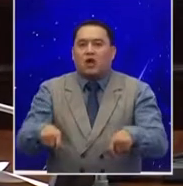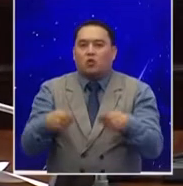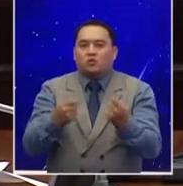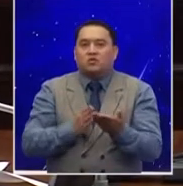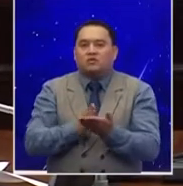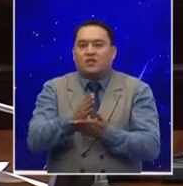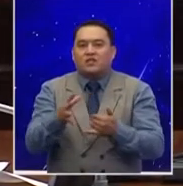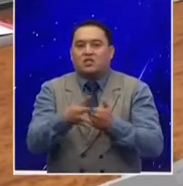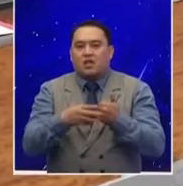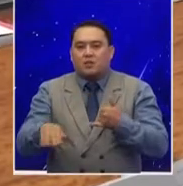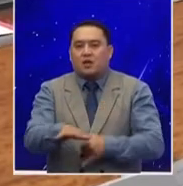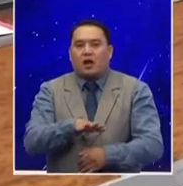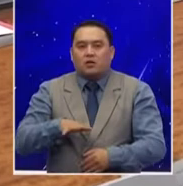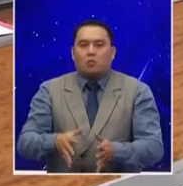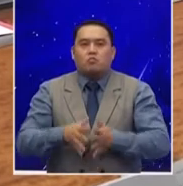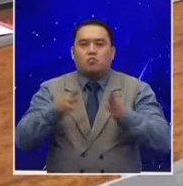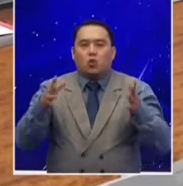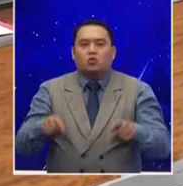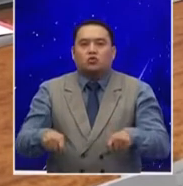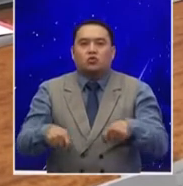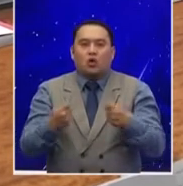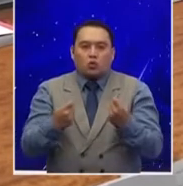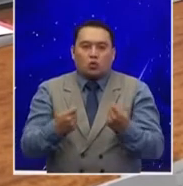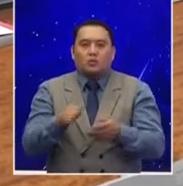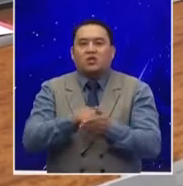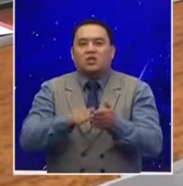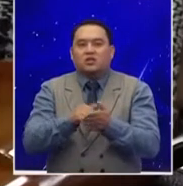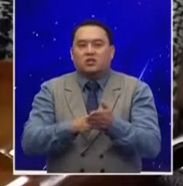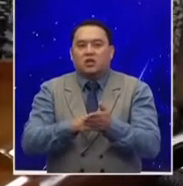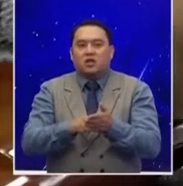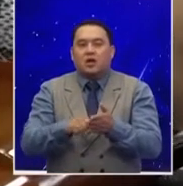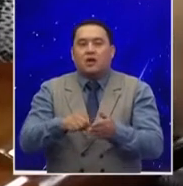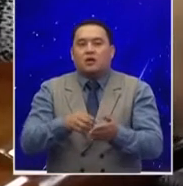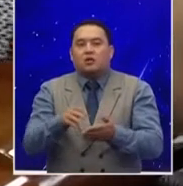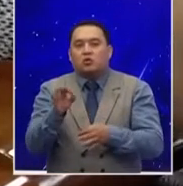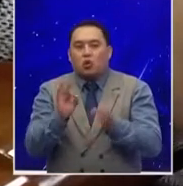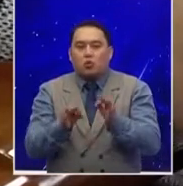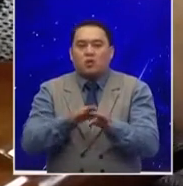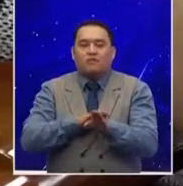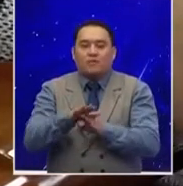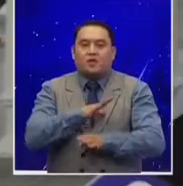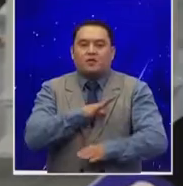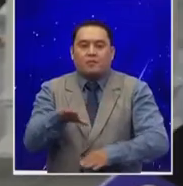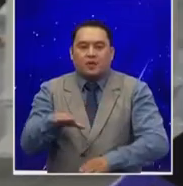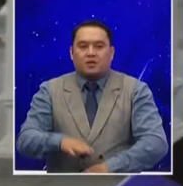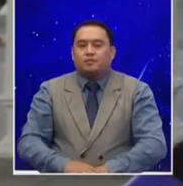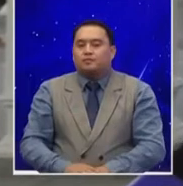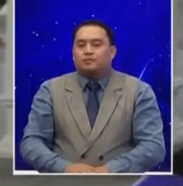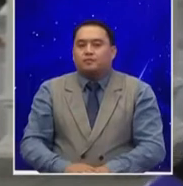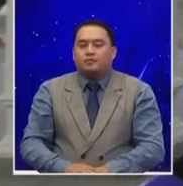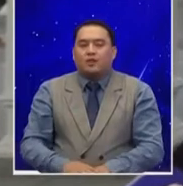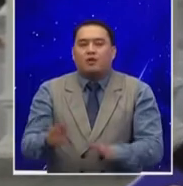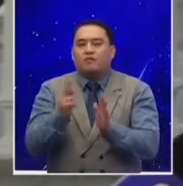земельных отношений. Как сообщается, большинство нарушений происходит по причине несоблюдения предписанных норм земельными комиссиями.